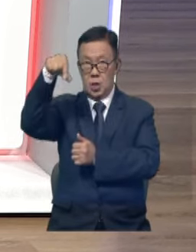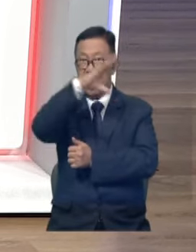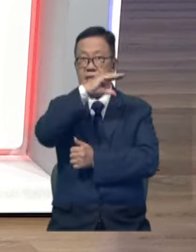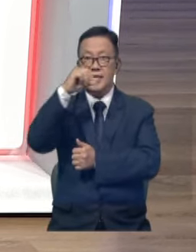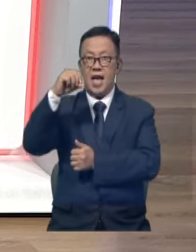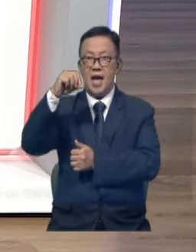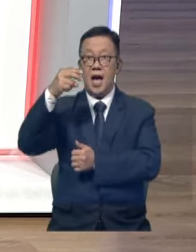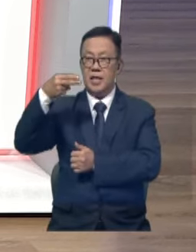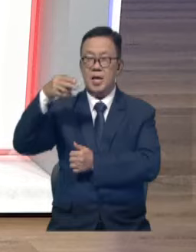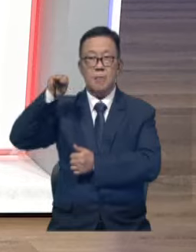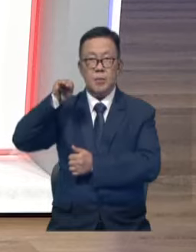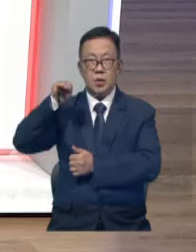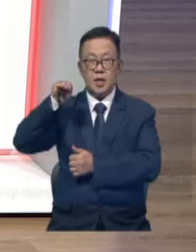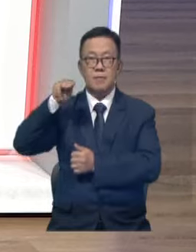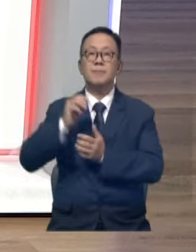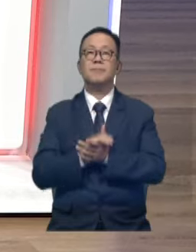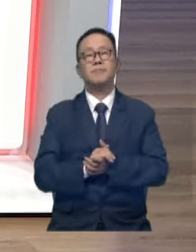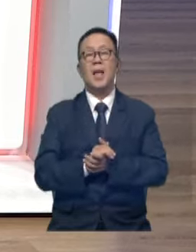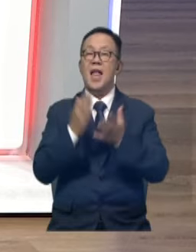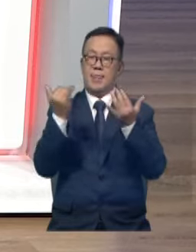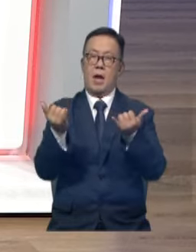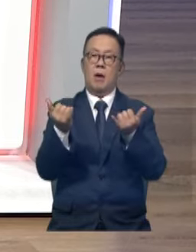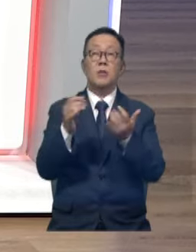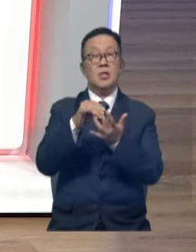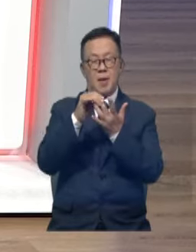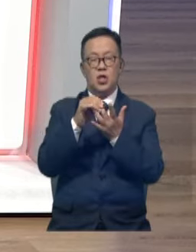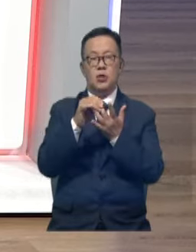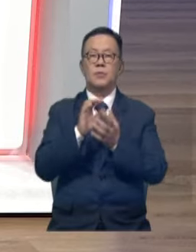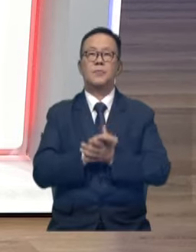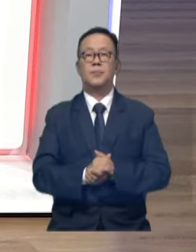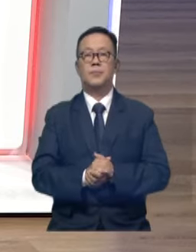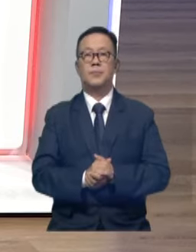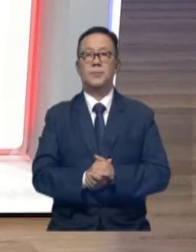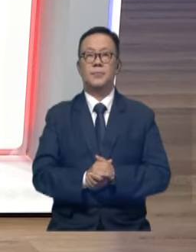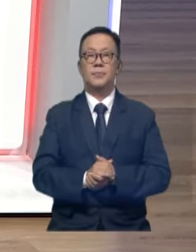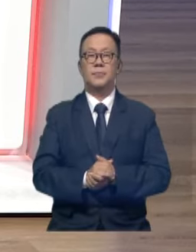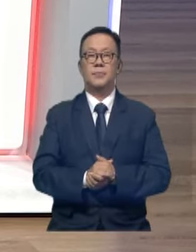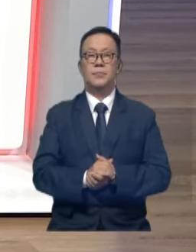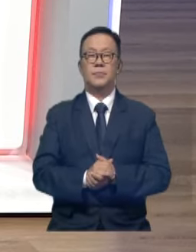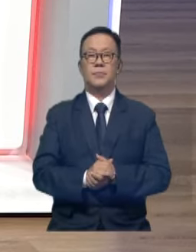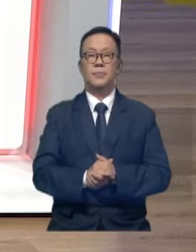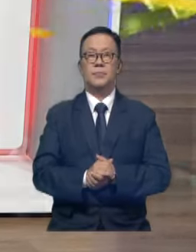Abdullah. Dan saya Haryanti Cimatusin. Berita-berita utama malam ini.